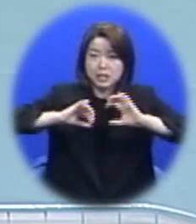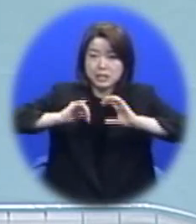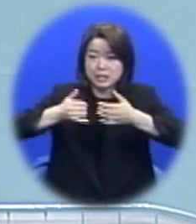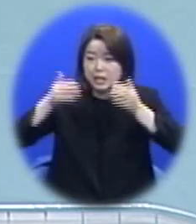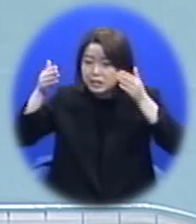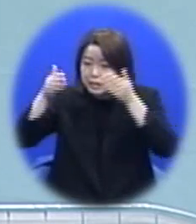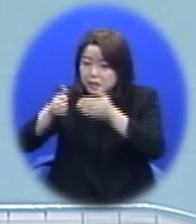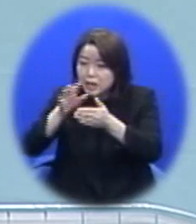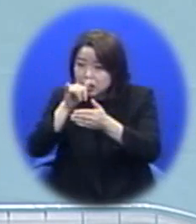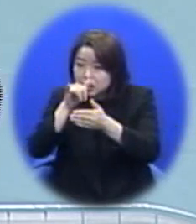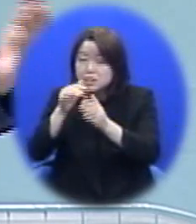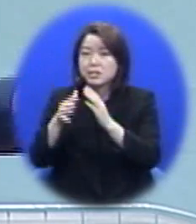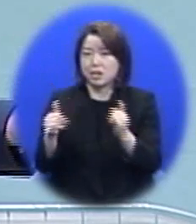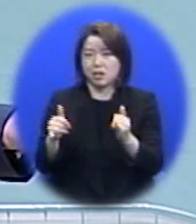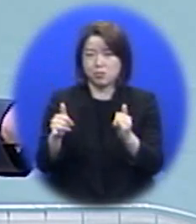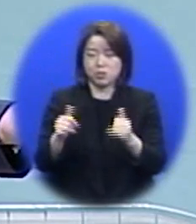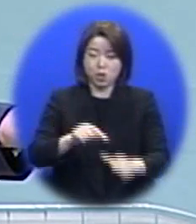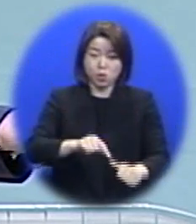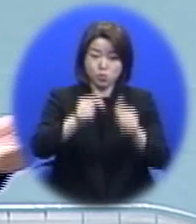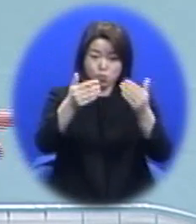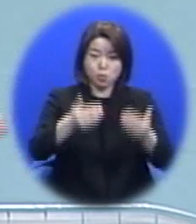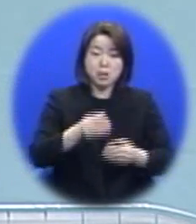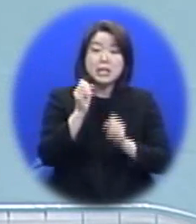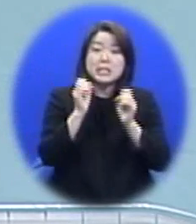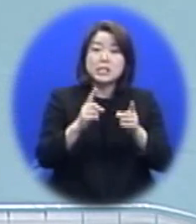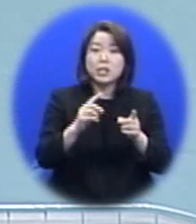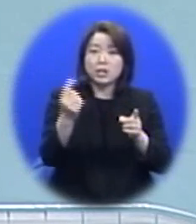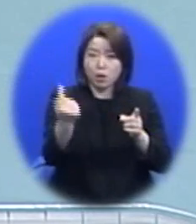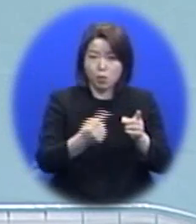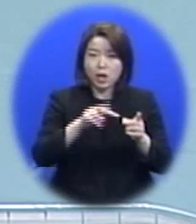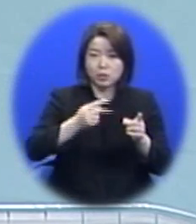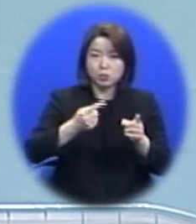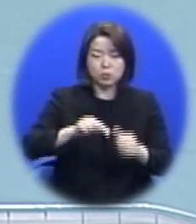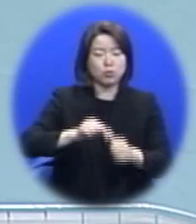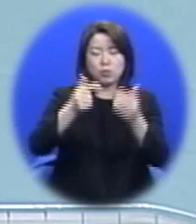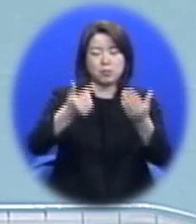기회가 와도 구원받지 못하는 것을 볼 수가 있어요.